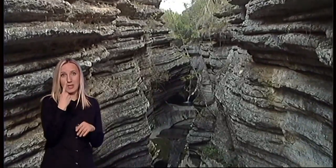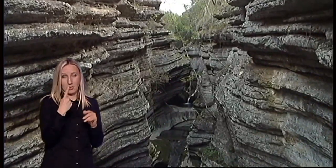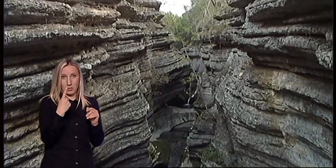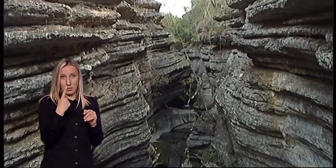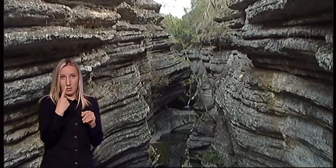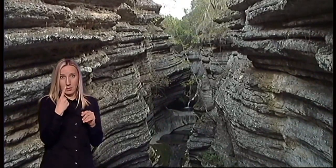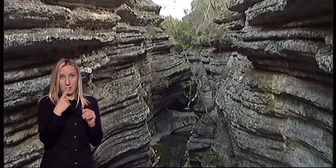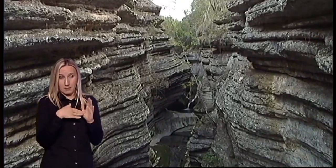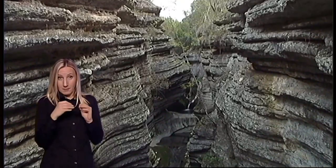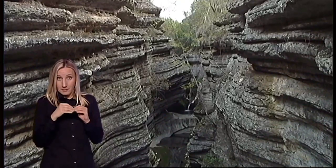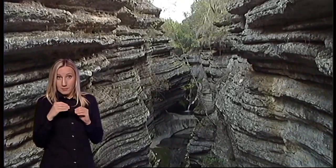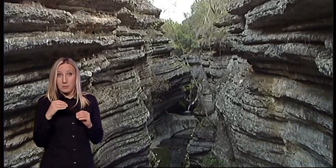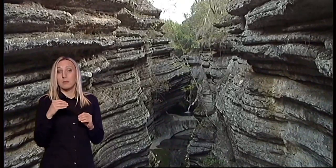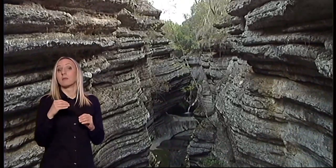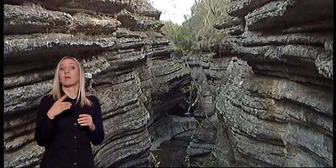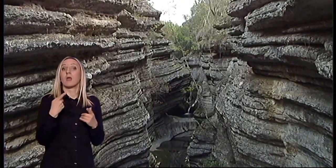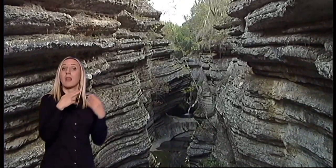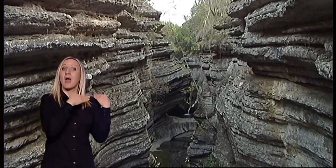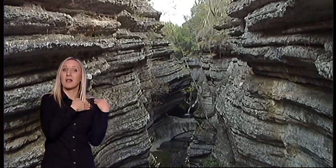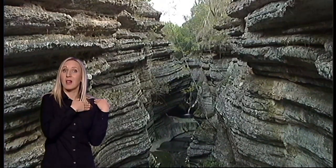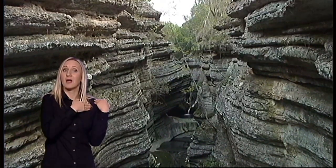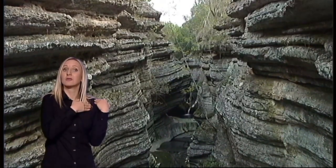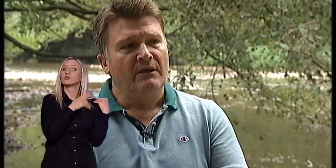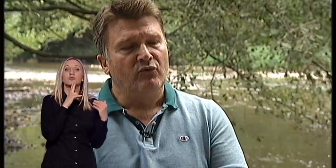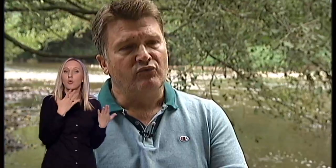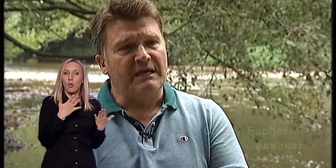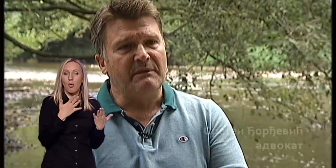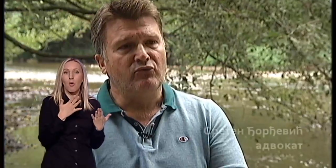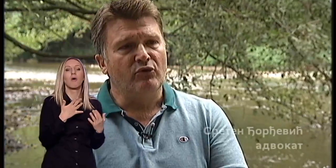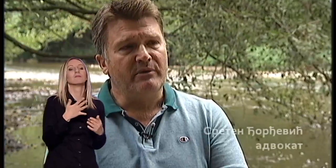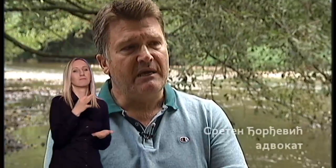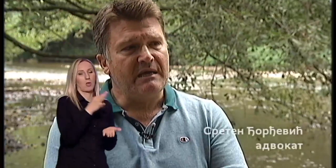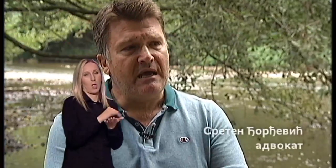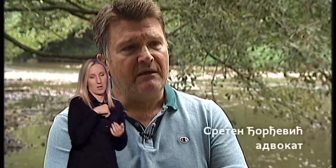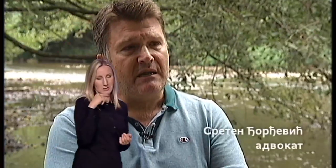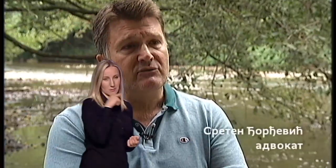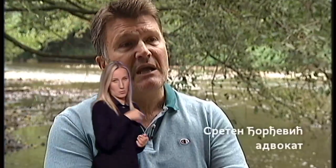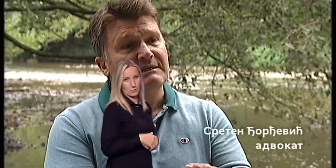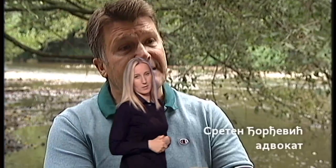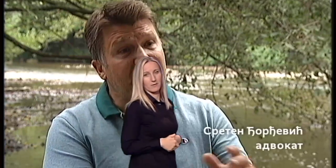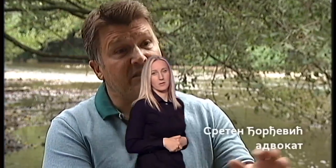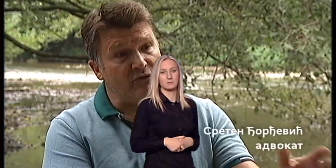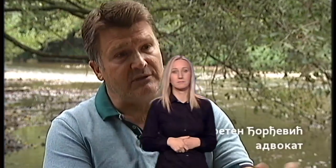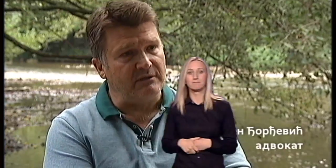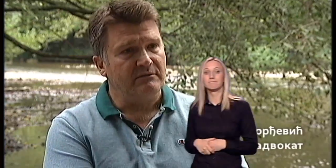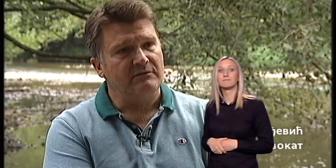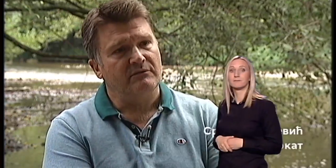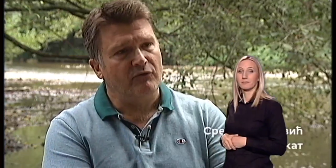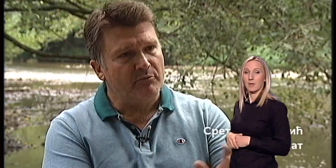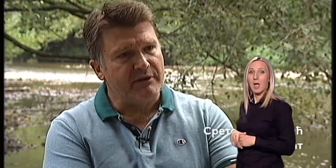izgradnju takvih objekata nadležne su lokalne samouprave. U segmentu dobijanja raznoraznih